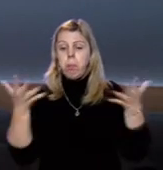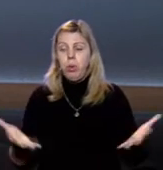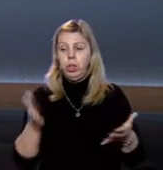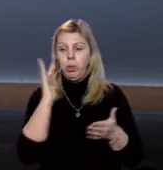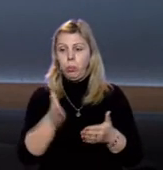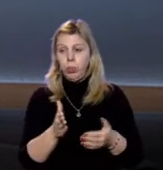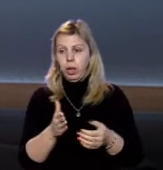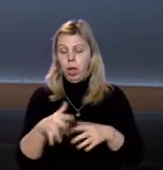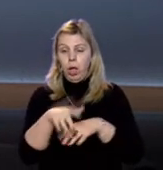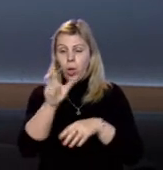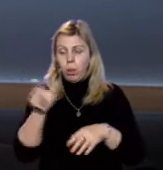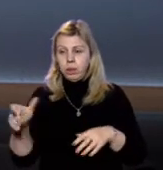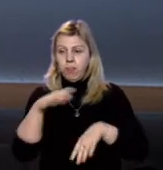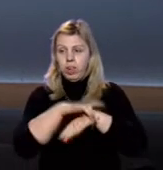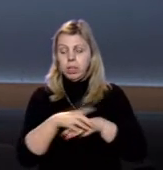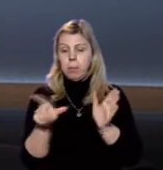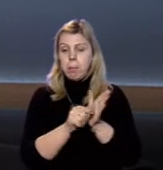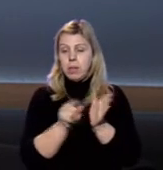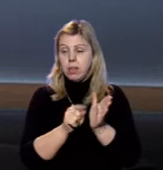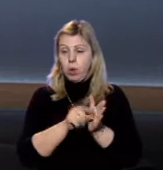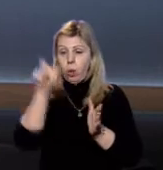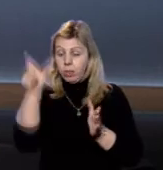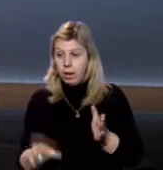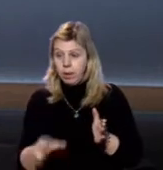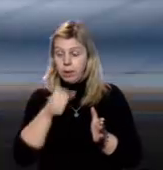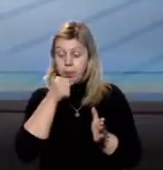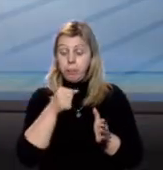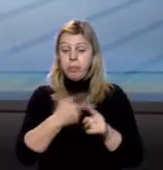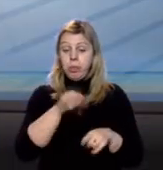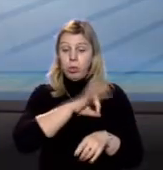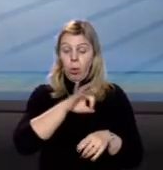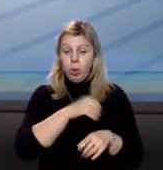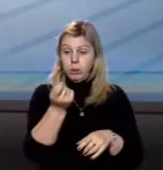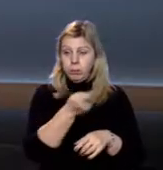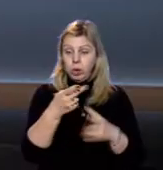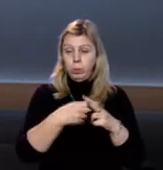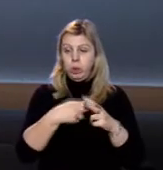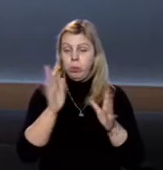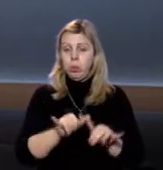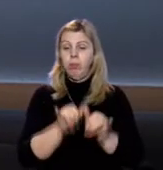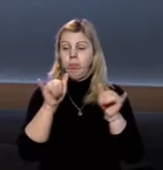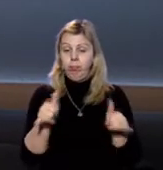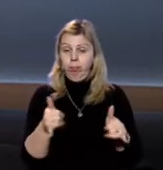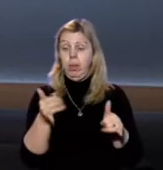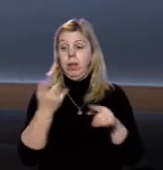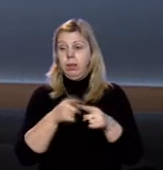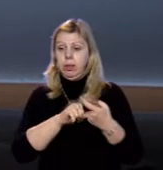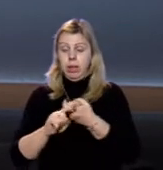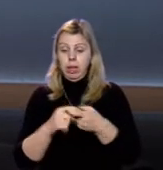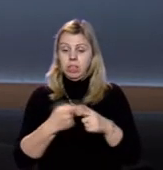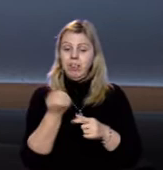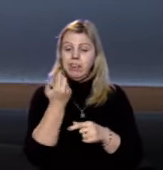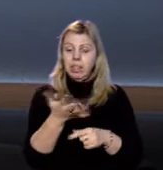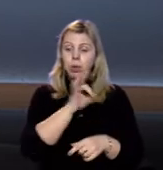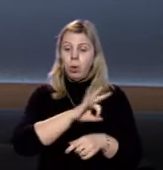буде громадян, які є фактично пенсіонерами, або з низьким рівнем доходів, то відповідно кількість субсидіантів буде більше. Це залежить і від